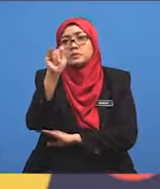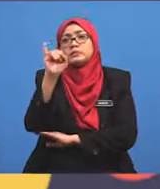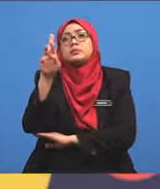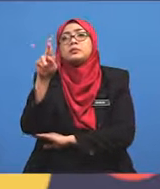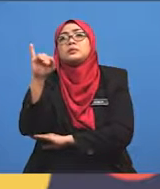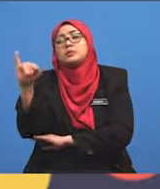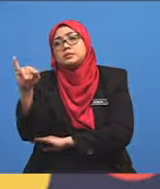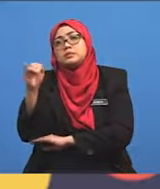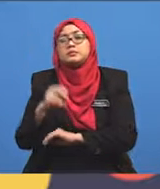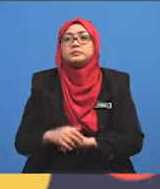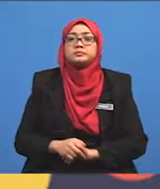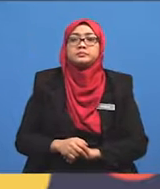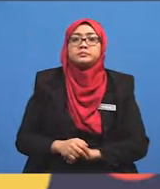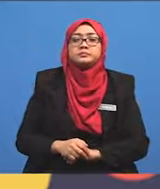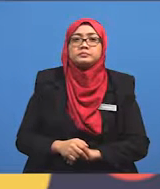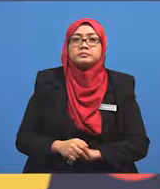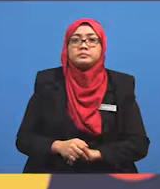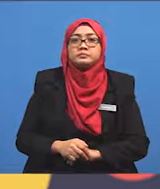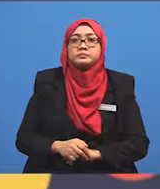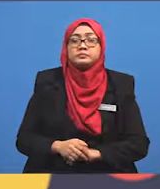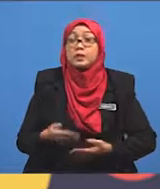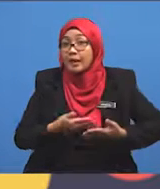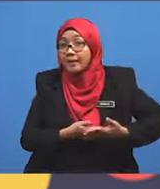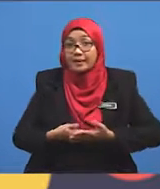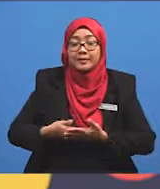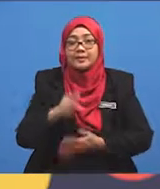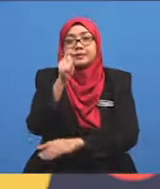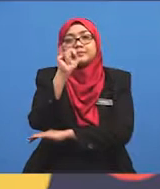ibu kita, seterusnya ialah anak tiri.